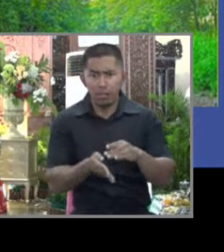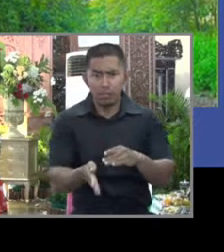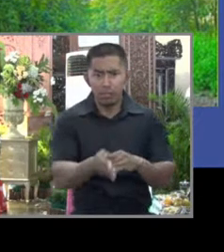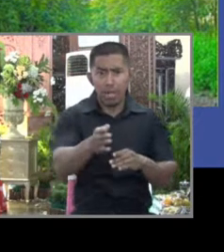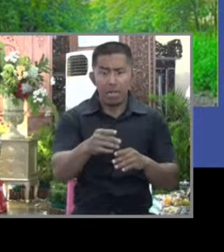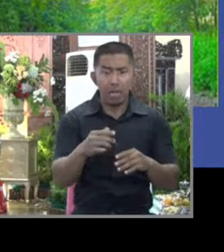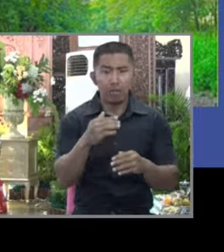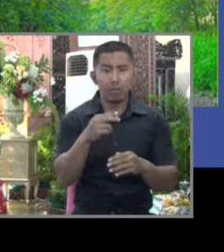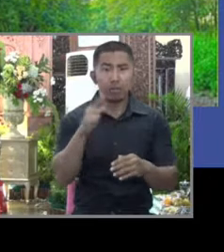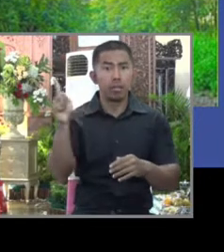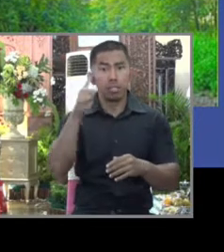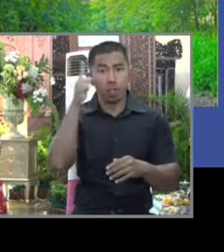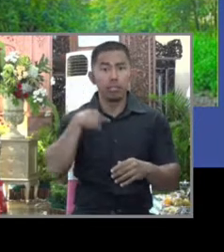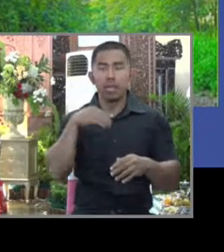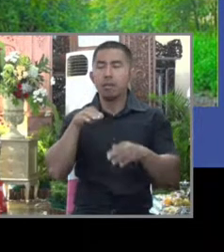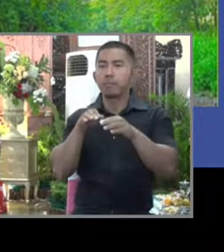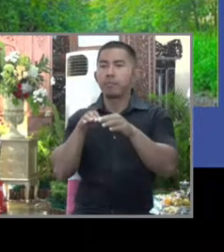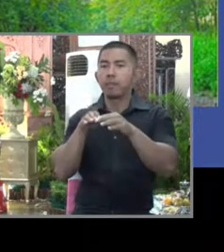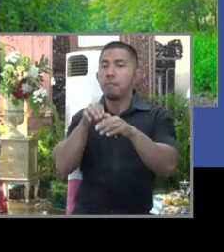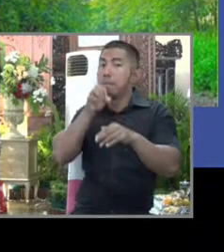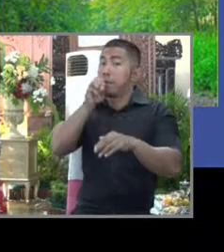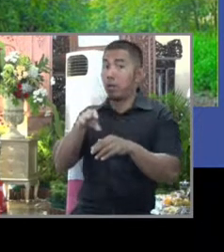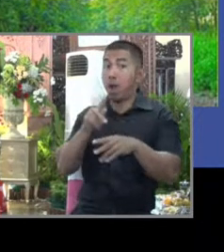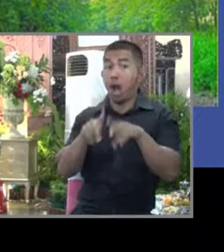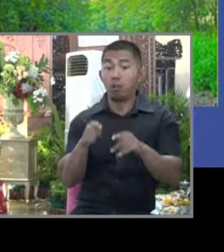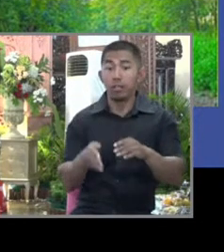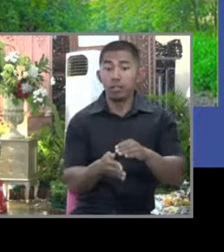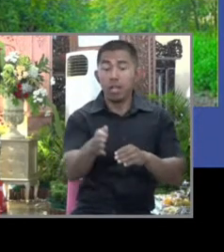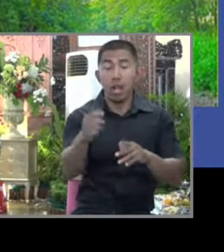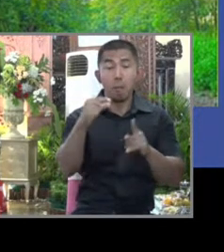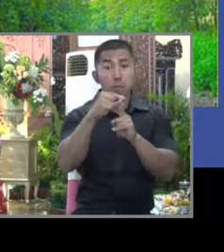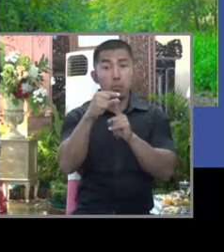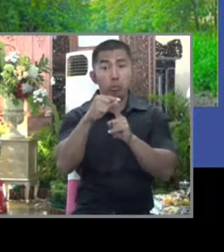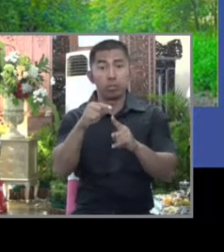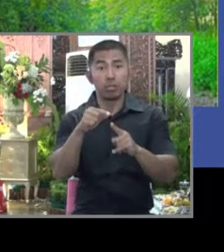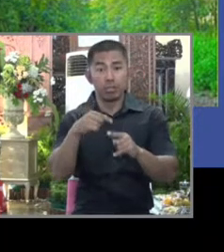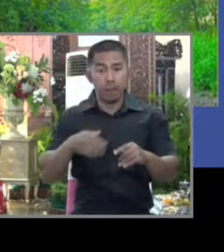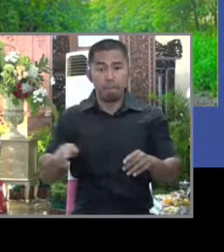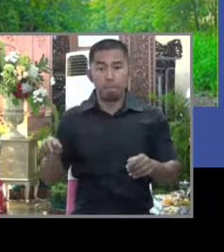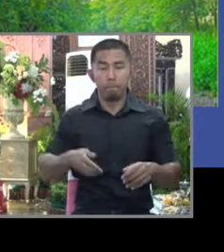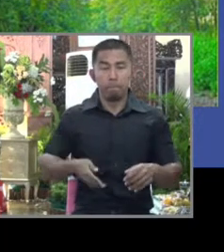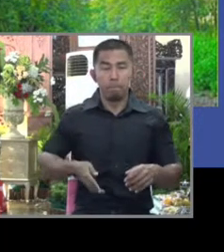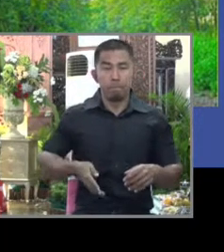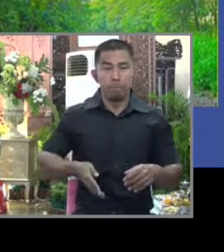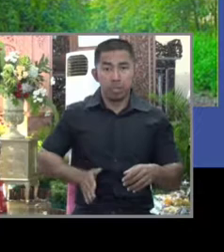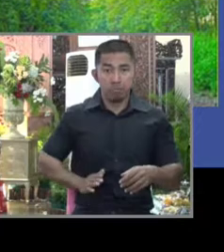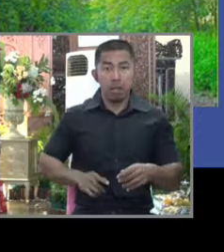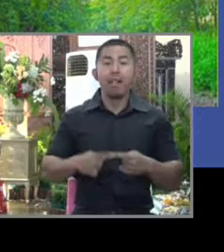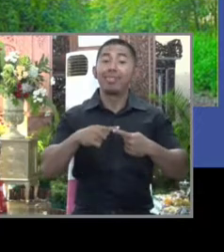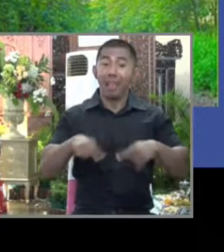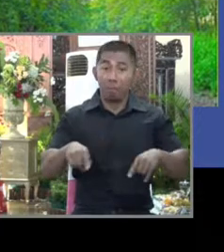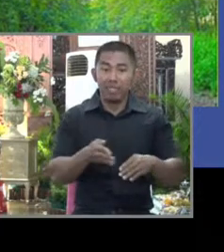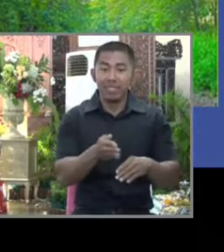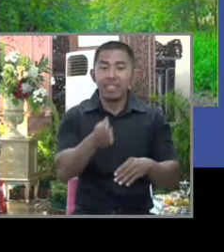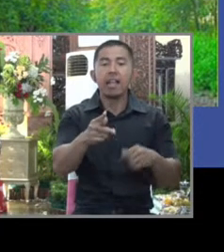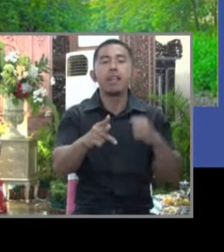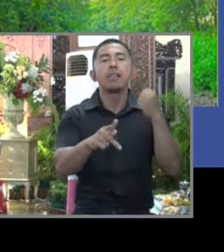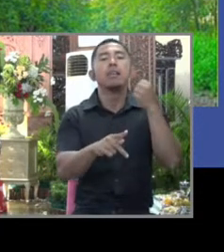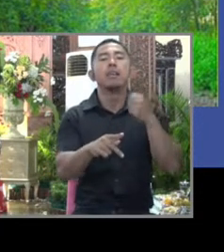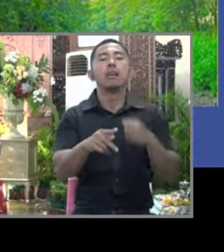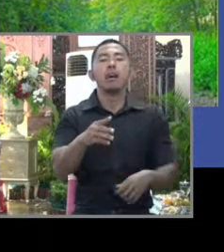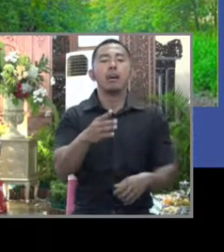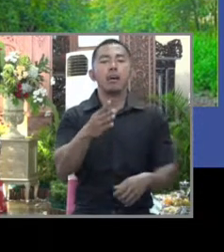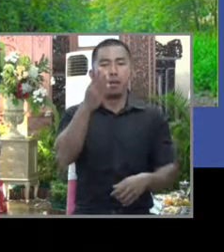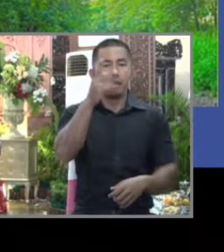tugas saya meneruskan ke pusat. Kalau itu jalan provinsi tugas saya bereskan. Tapi kalau kabupaten di bawahnya tugas